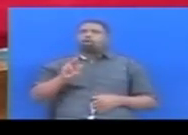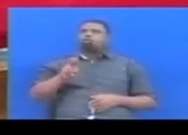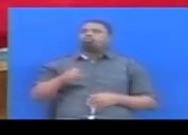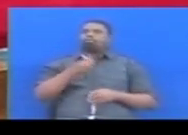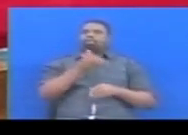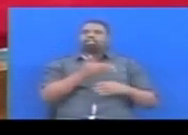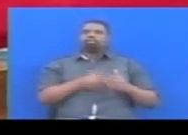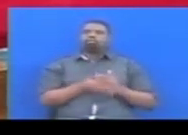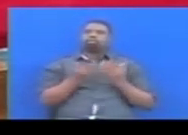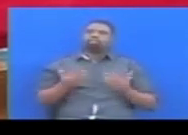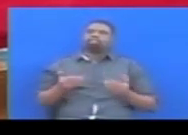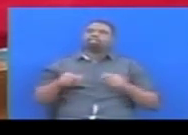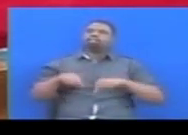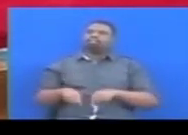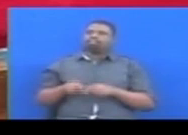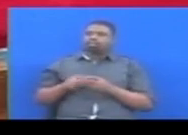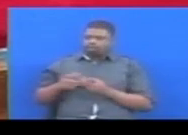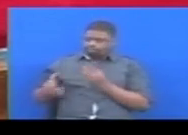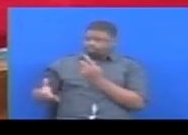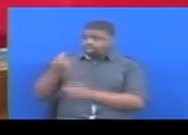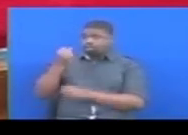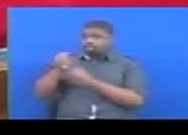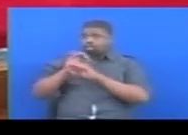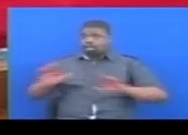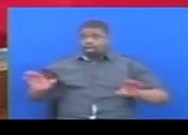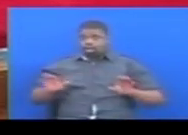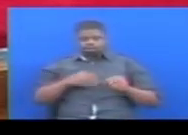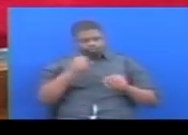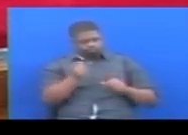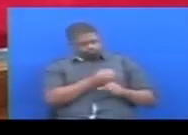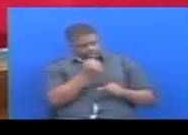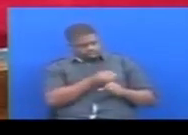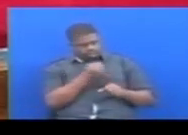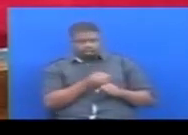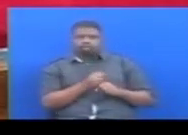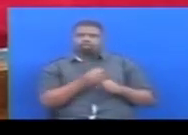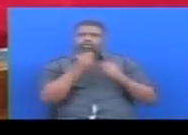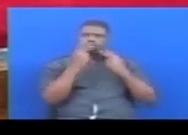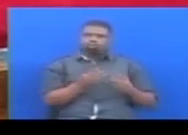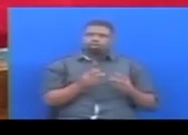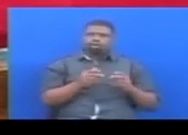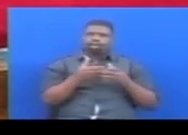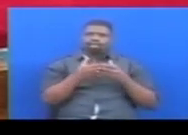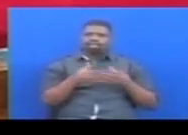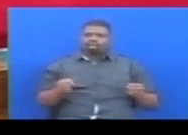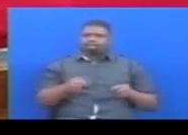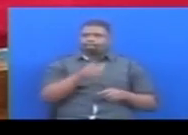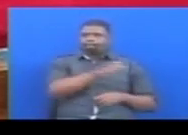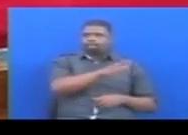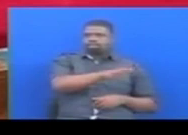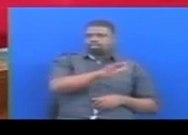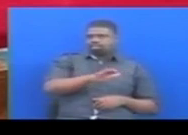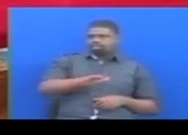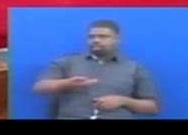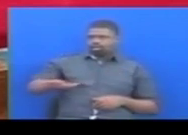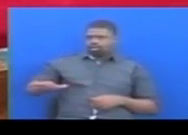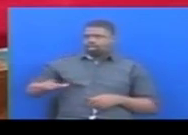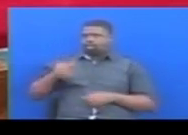Hivi sasa tumeshafanikisha kufanya kuona juu ya athari ya mazingira na hatua